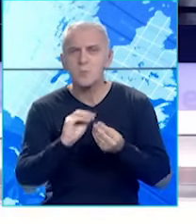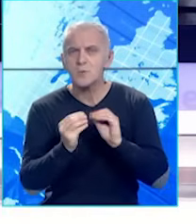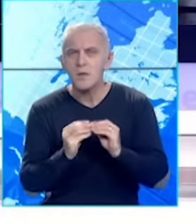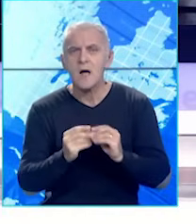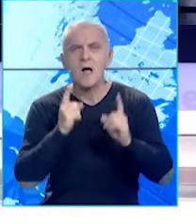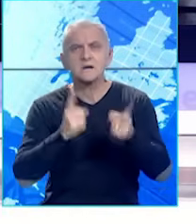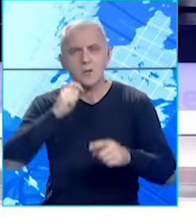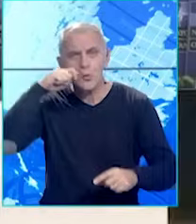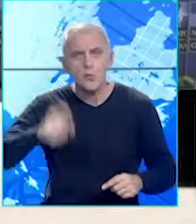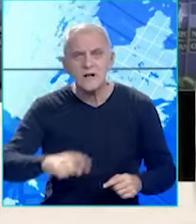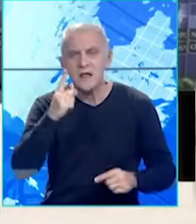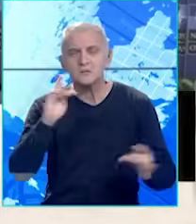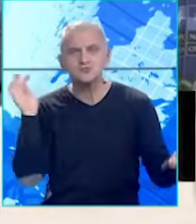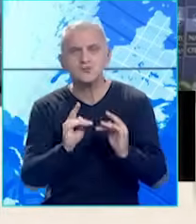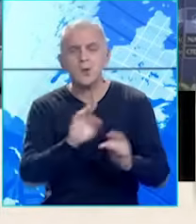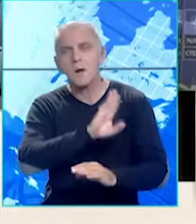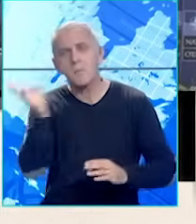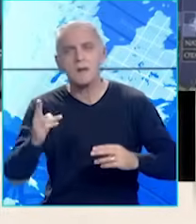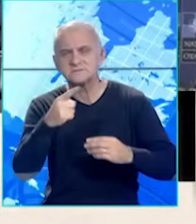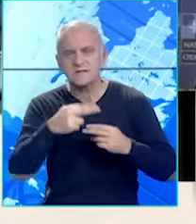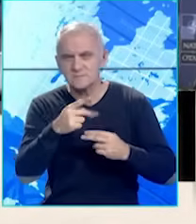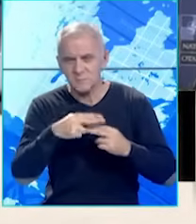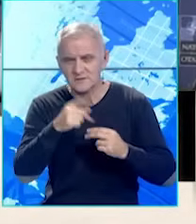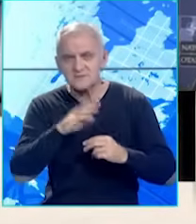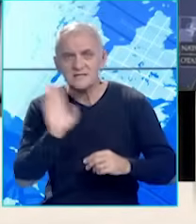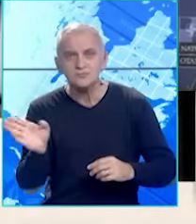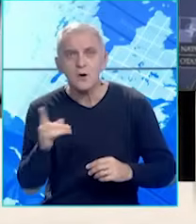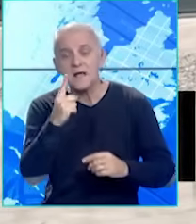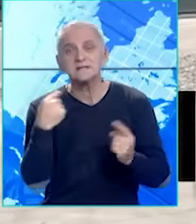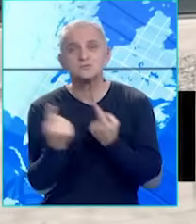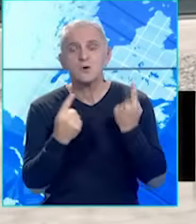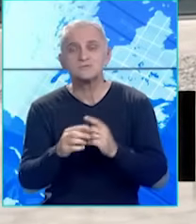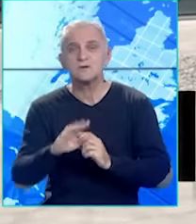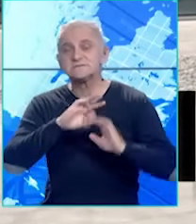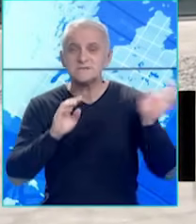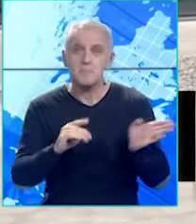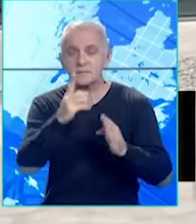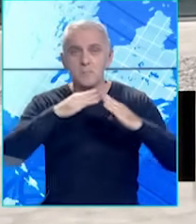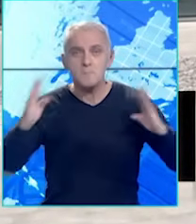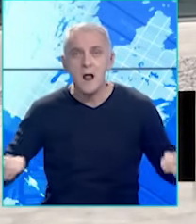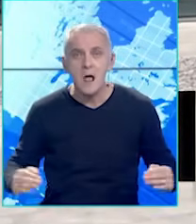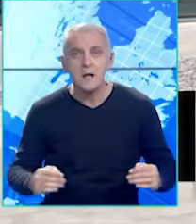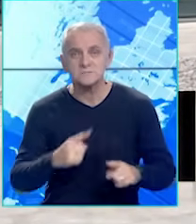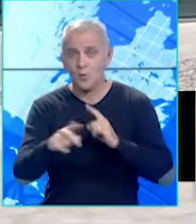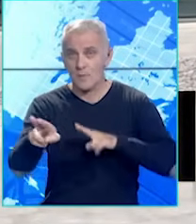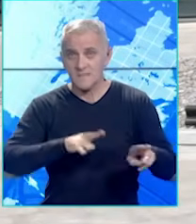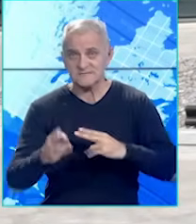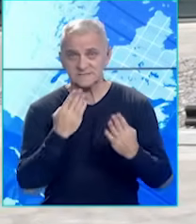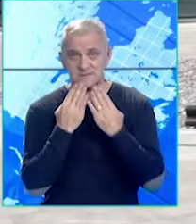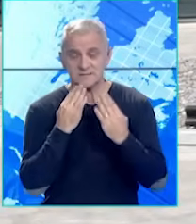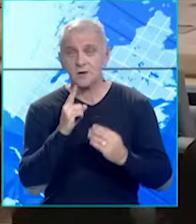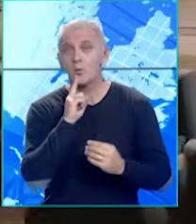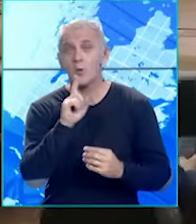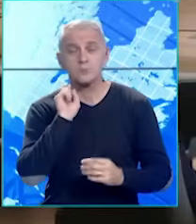izazovima, ratu u Ukrajini i sukobu na Bliskom istoku, kao i o situaciji na Zapadnom Balkanu. Uoči ministarskog sastanka,